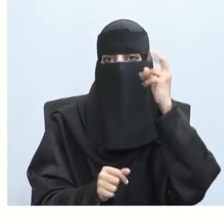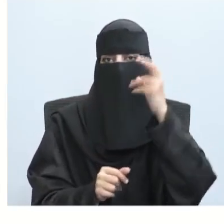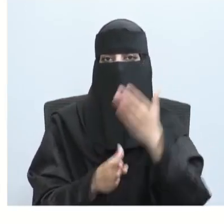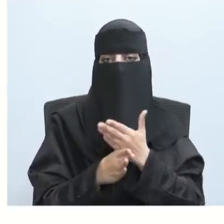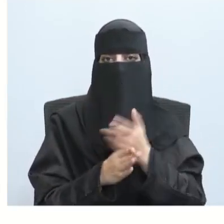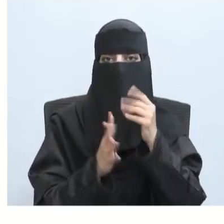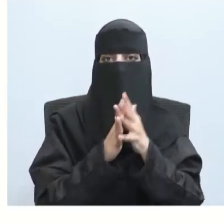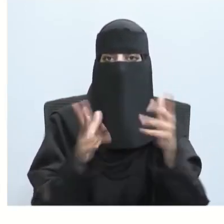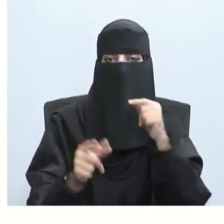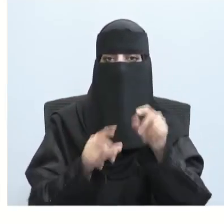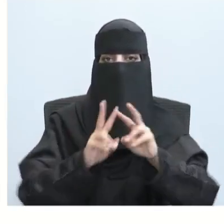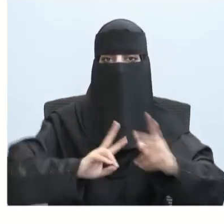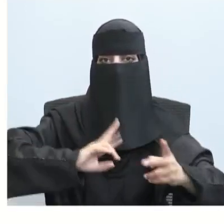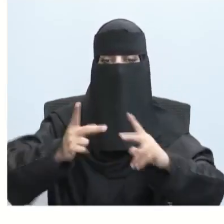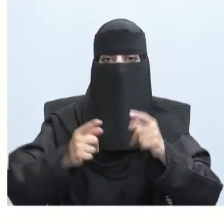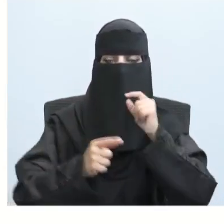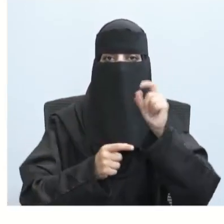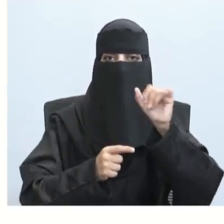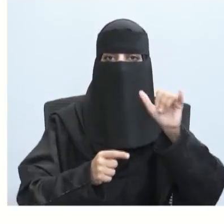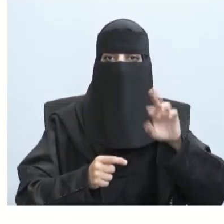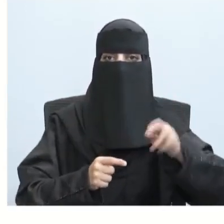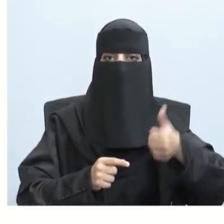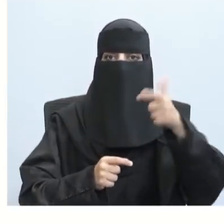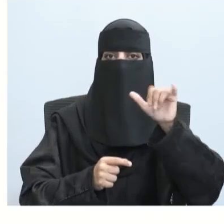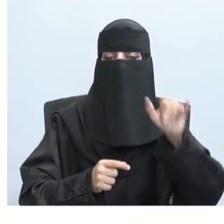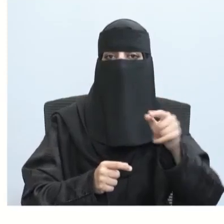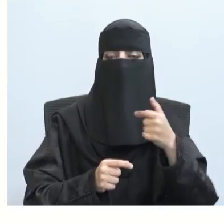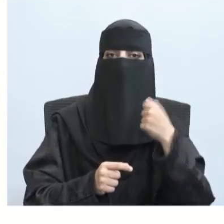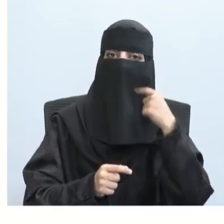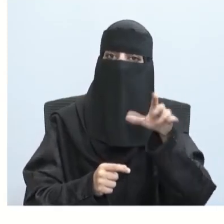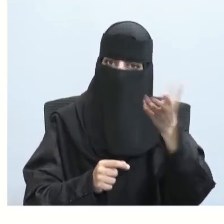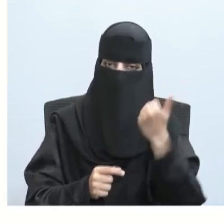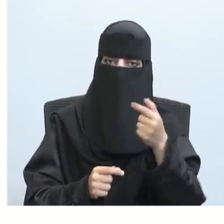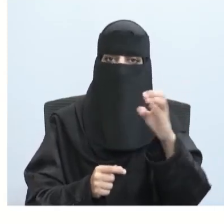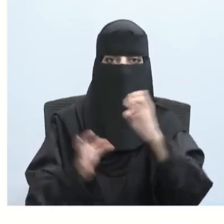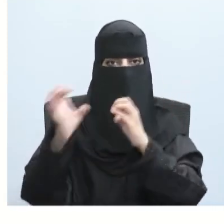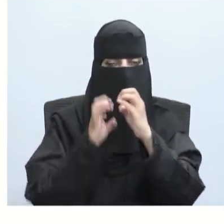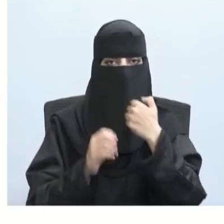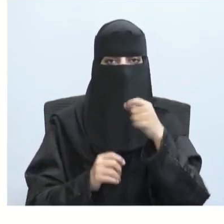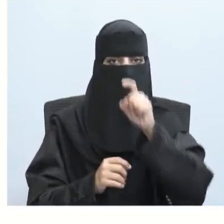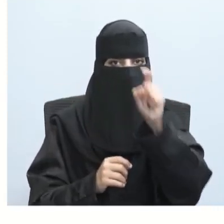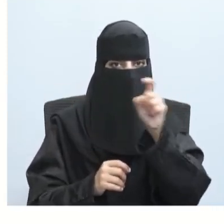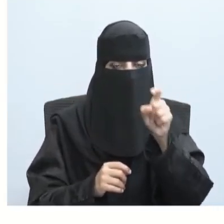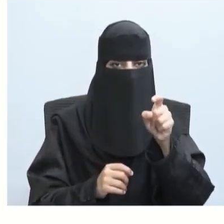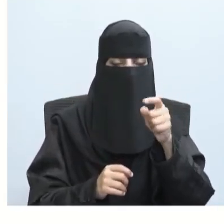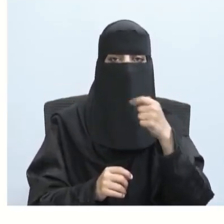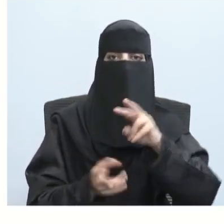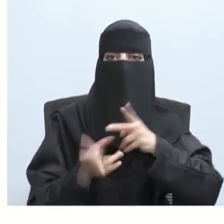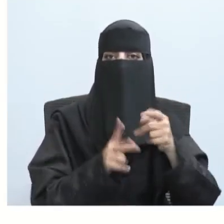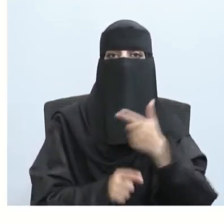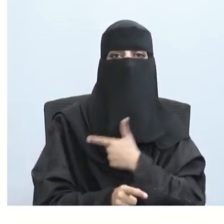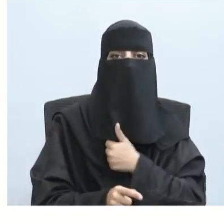لاغلب ومعظم التغيرات الفيزيائيه اعطني بعض الامثله للتغيرات الفيزيائيه